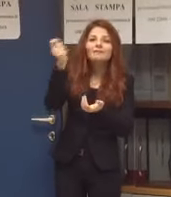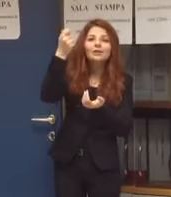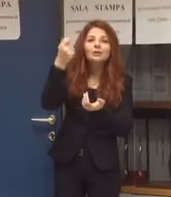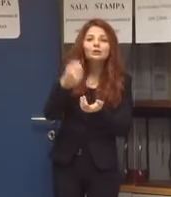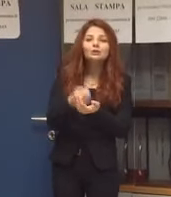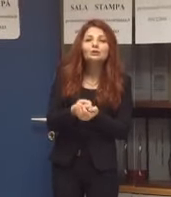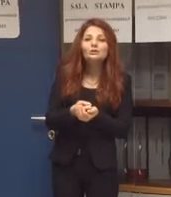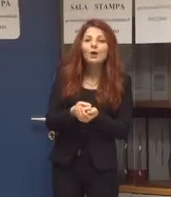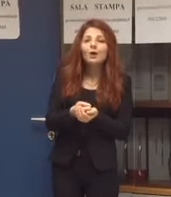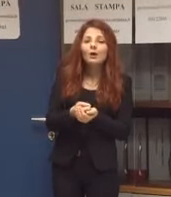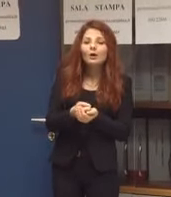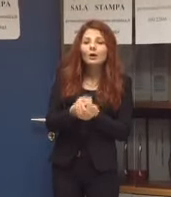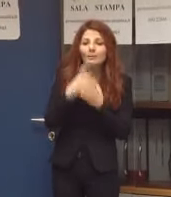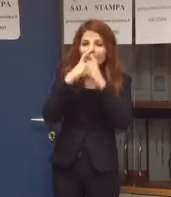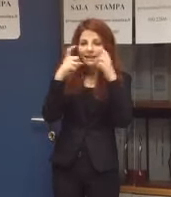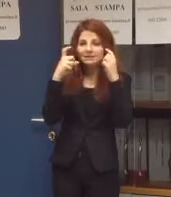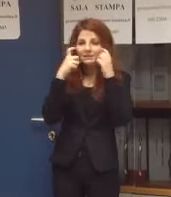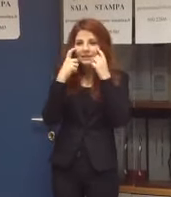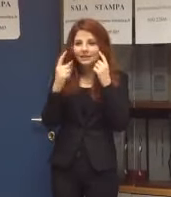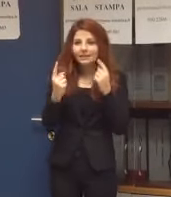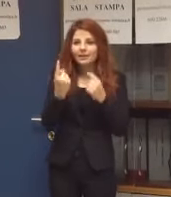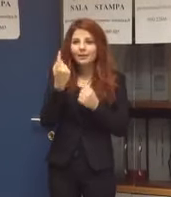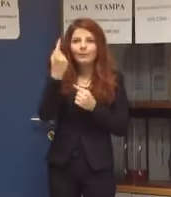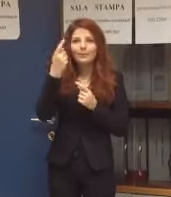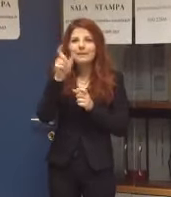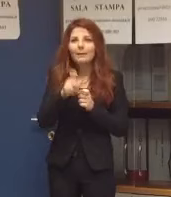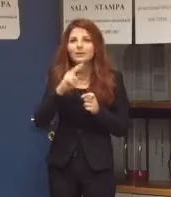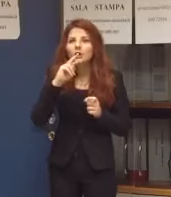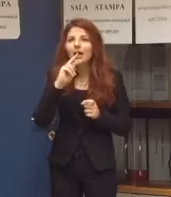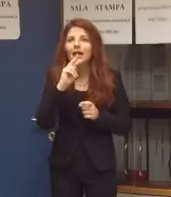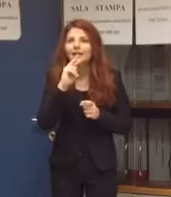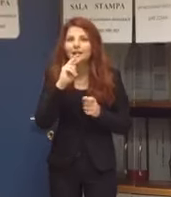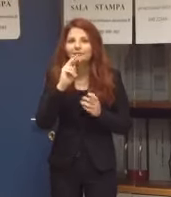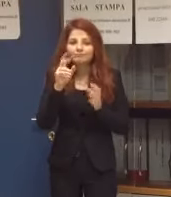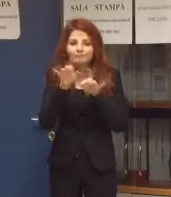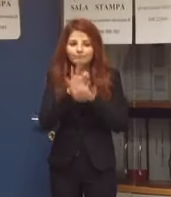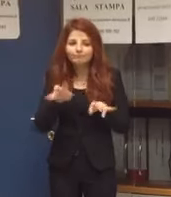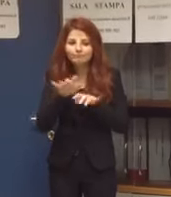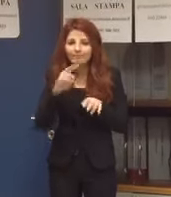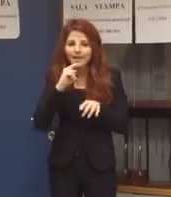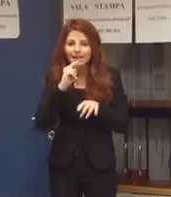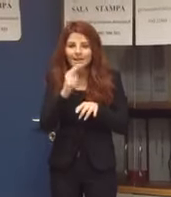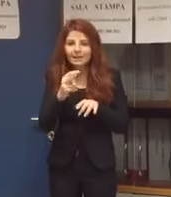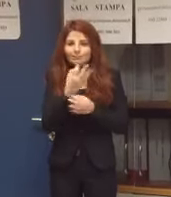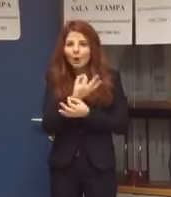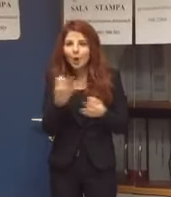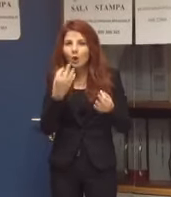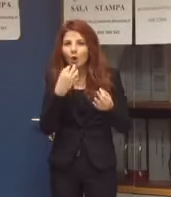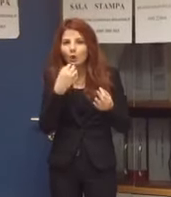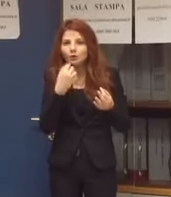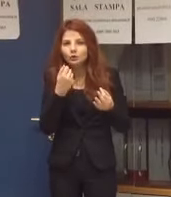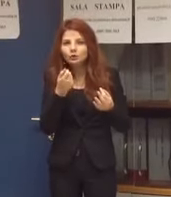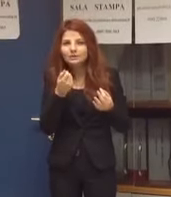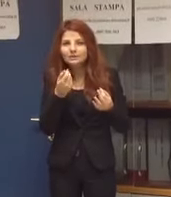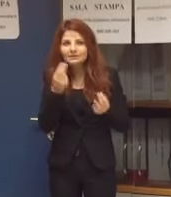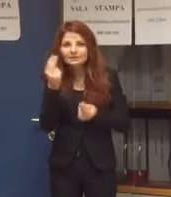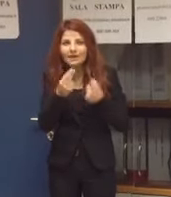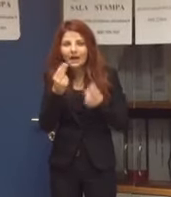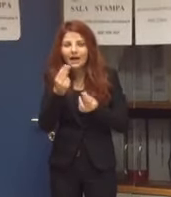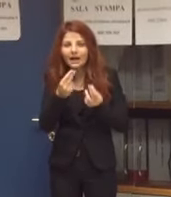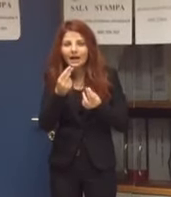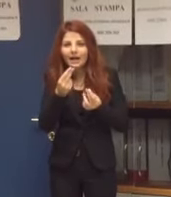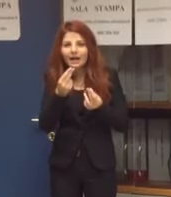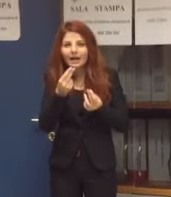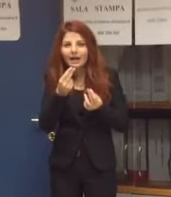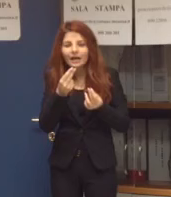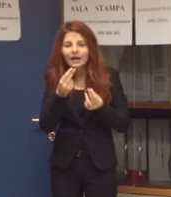rispondere, ve lo diciamo subito, Max, preparati che ora intervieni tu, scusami se ti abbiamo preso troppo tempo, eccolo qua. E